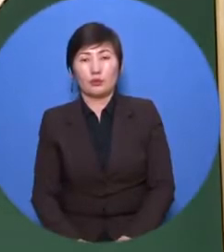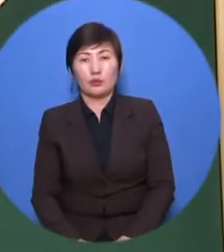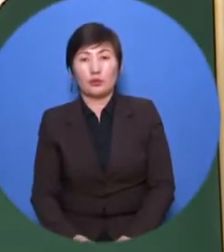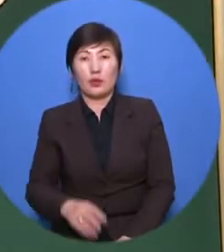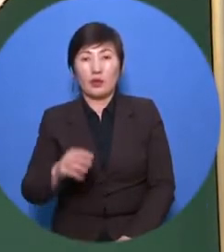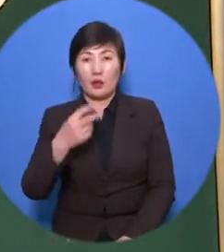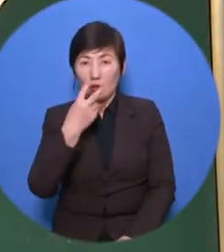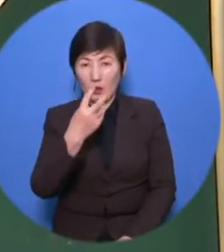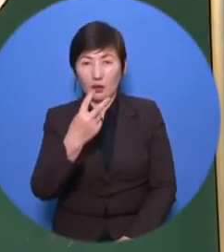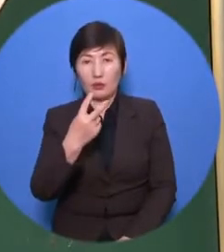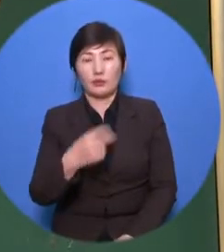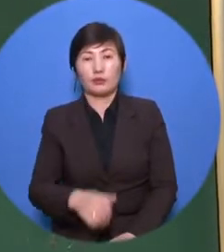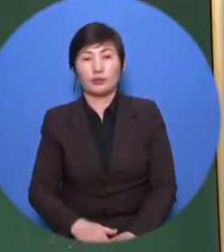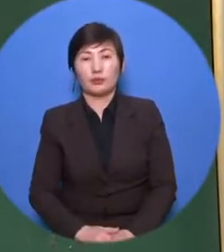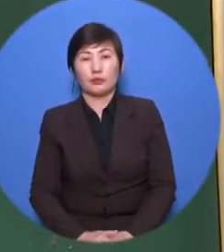харуулахын тулд